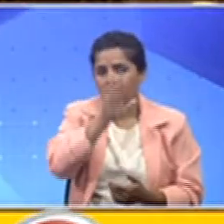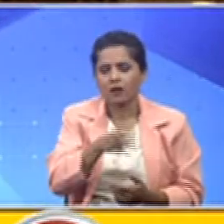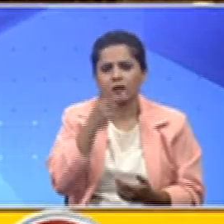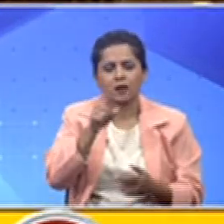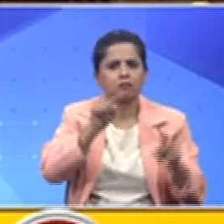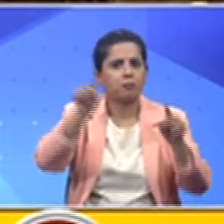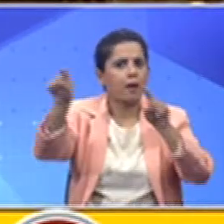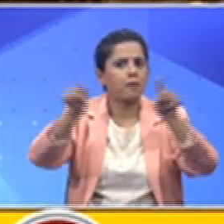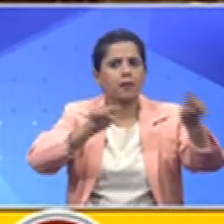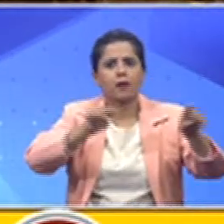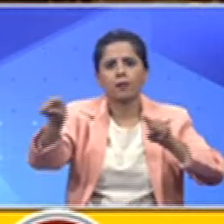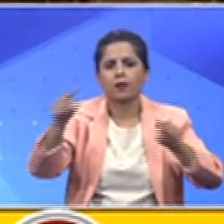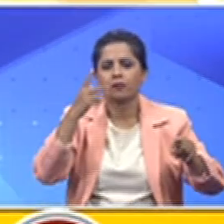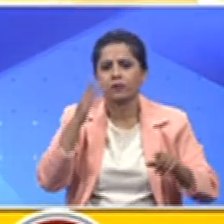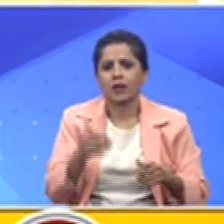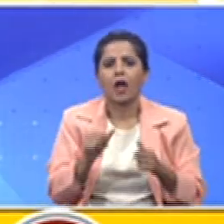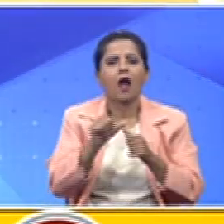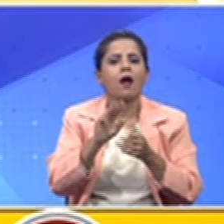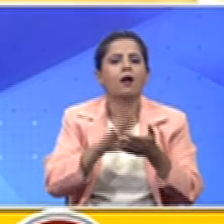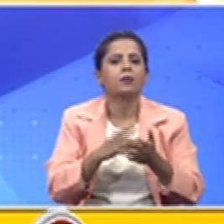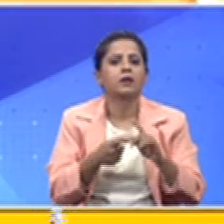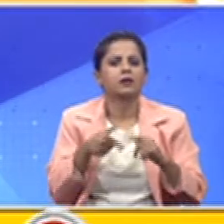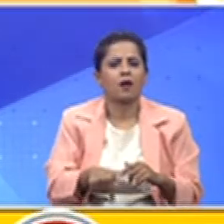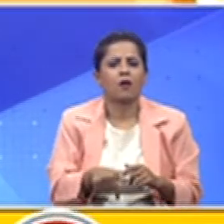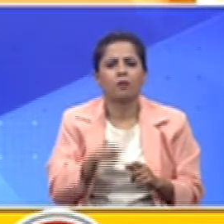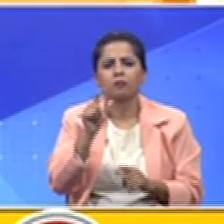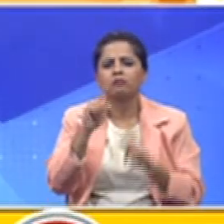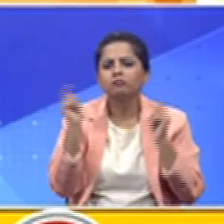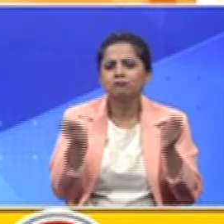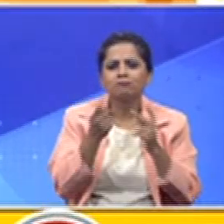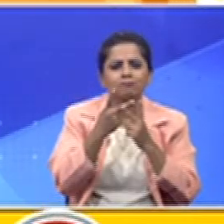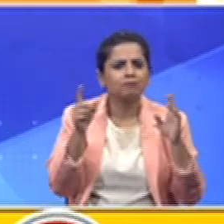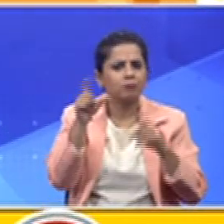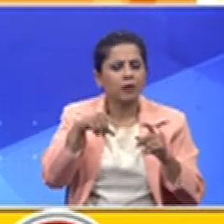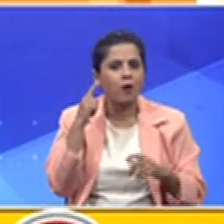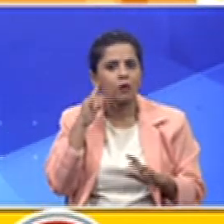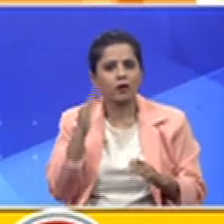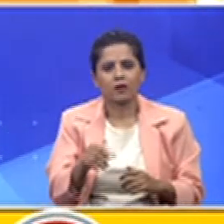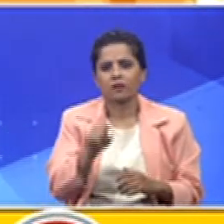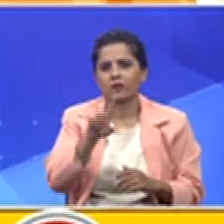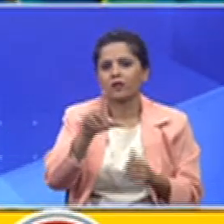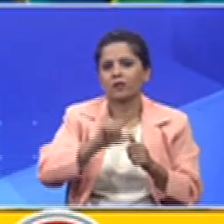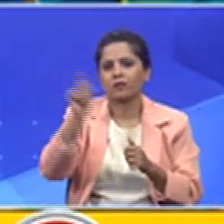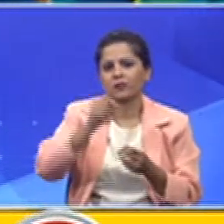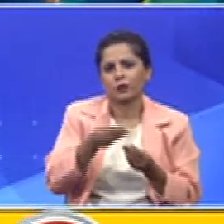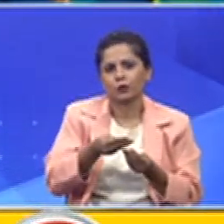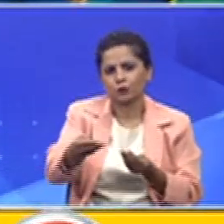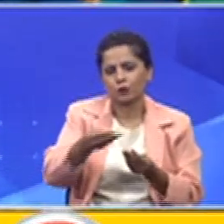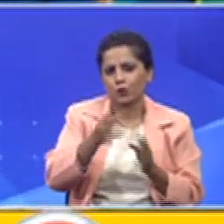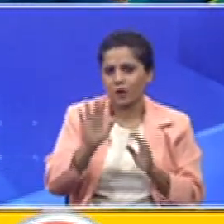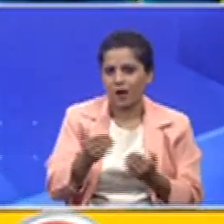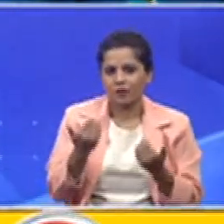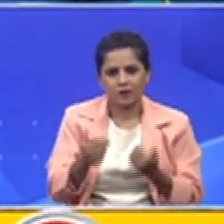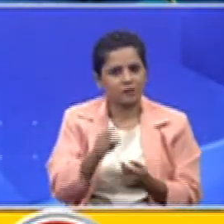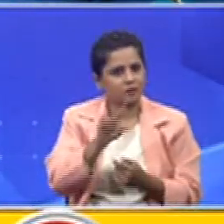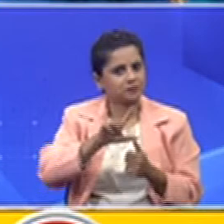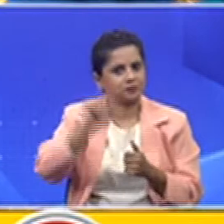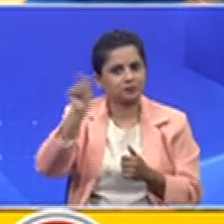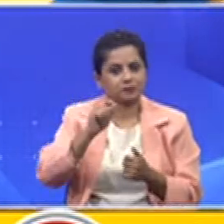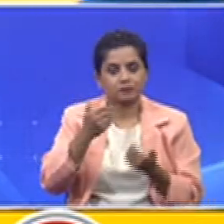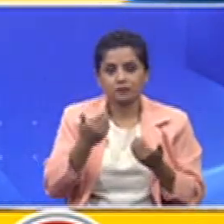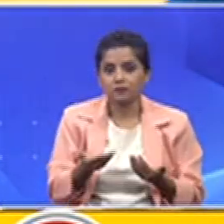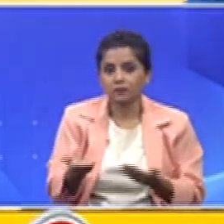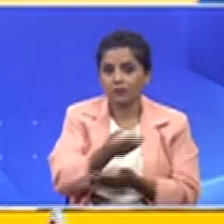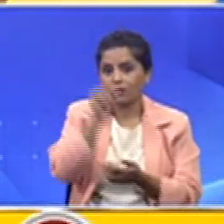तरफ अमृत महोत्सव की गूंज है, 15 अगस्त पास ही है, तो